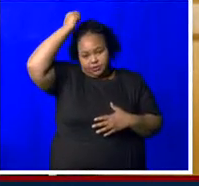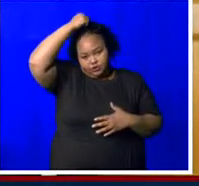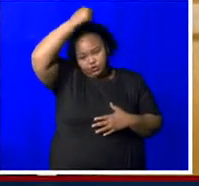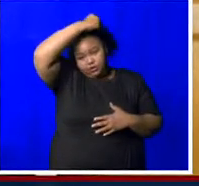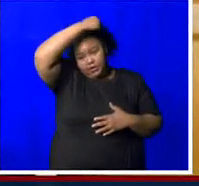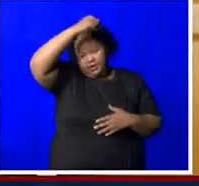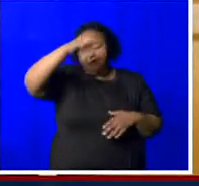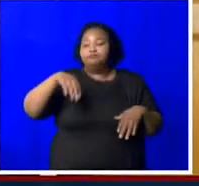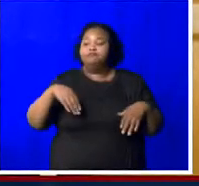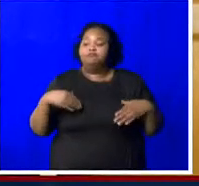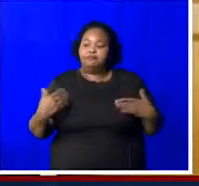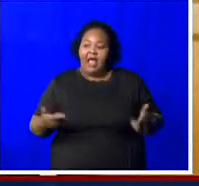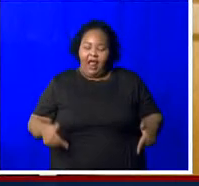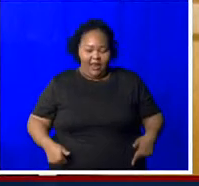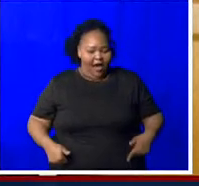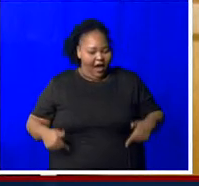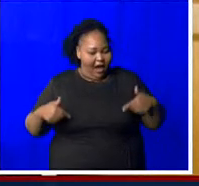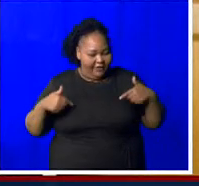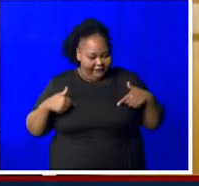sifisela